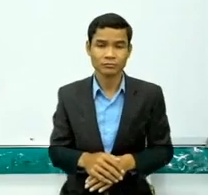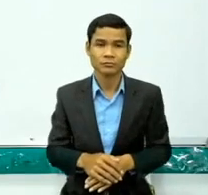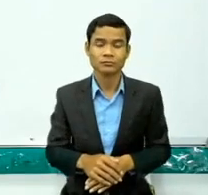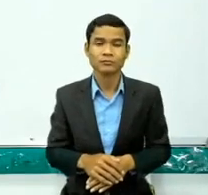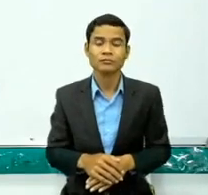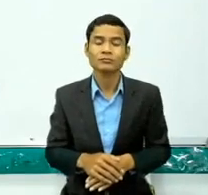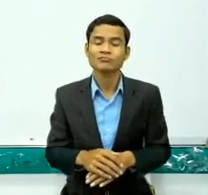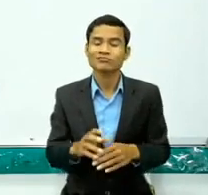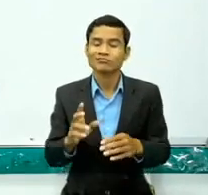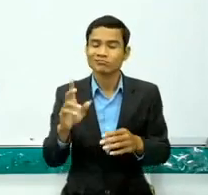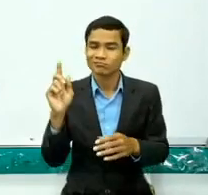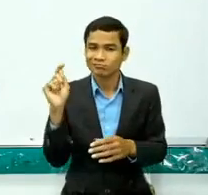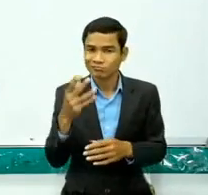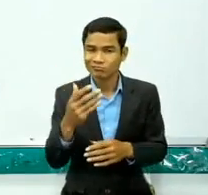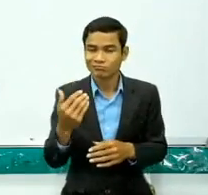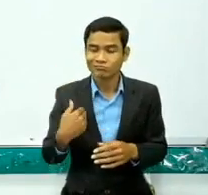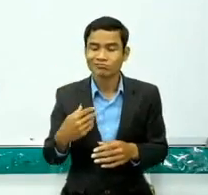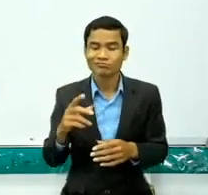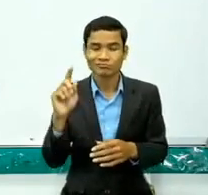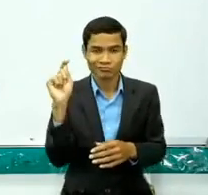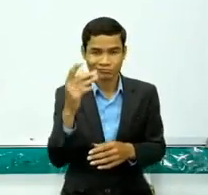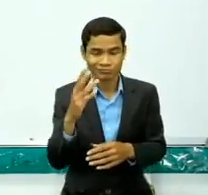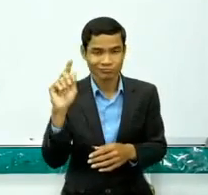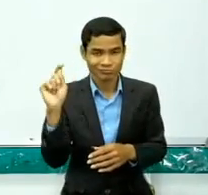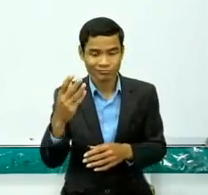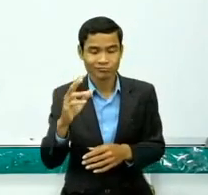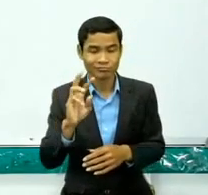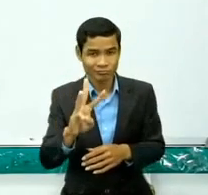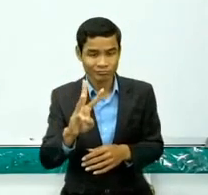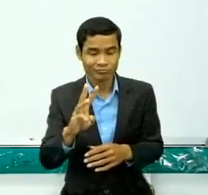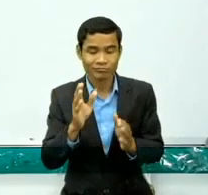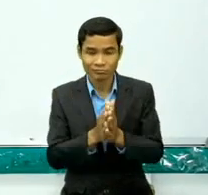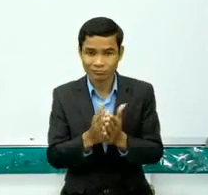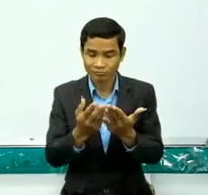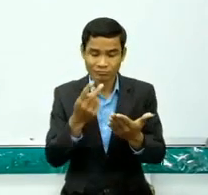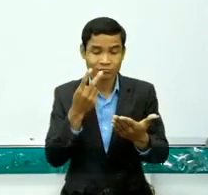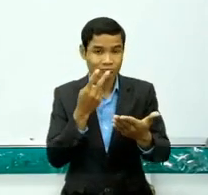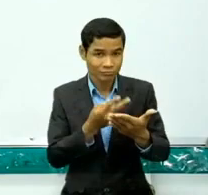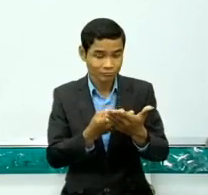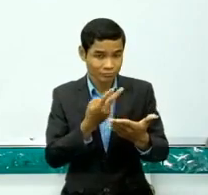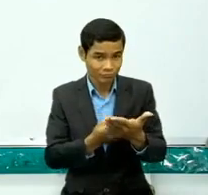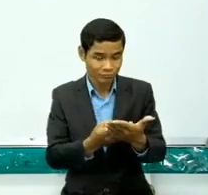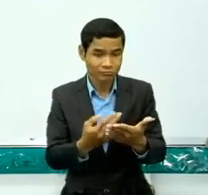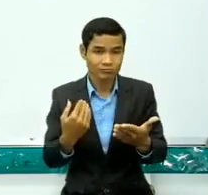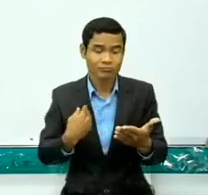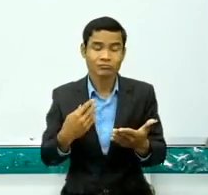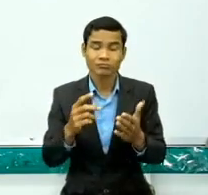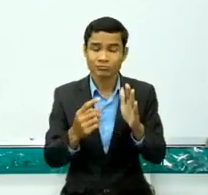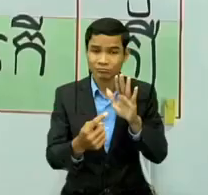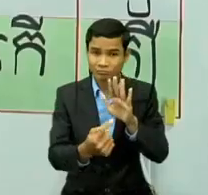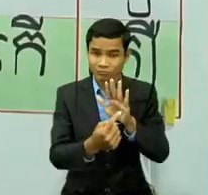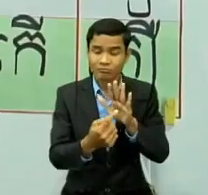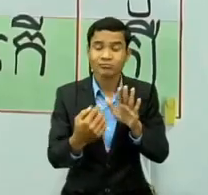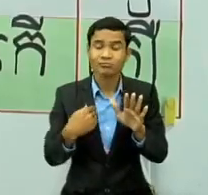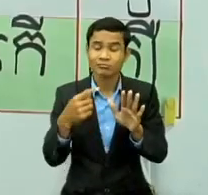នេះគឺរូបភាពមាន3នៅក្នុងសិភៅរបស់កូនហើយមានស្រាក់ចំនួន3ដែរ